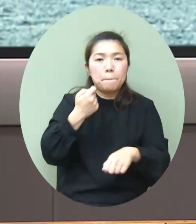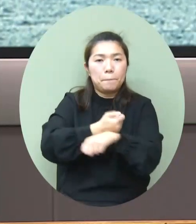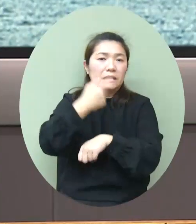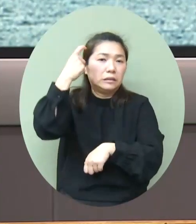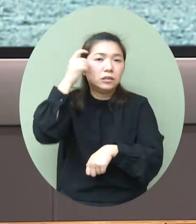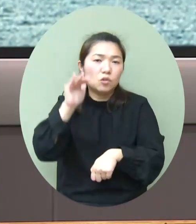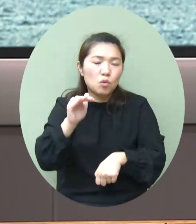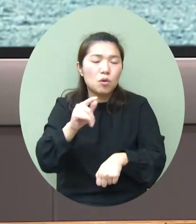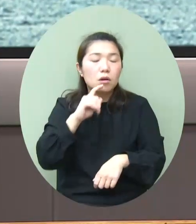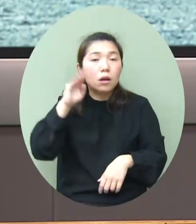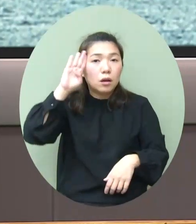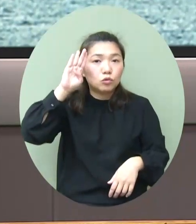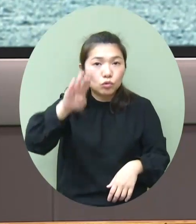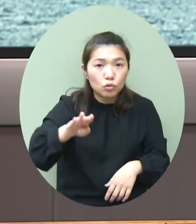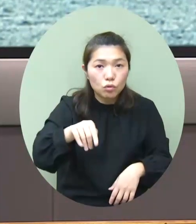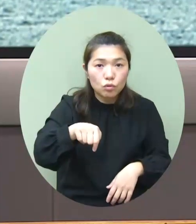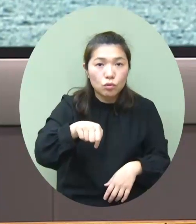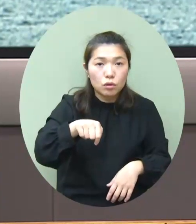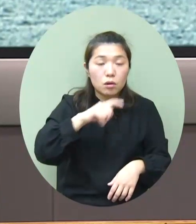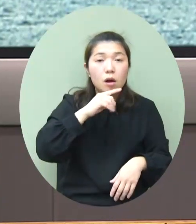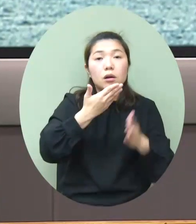他人使用了。